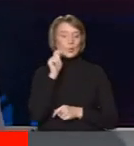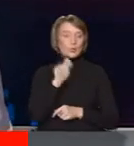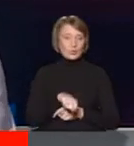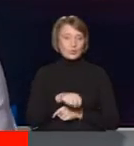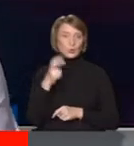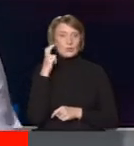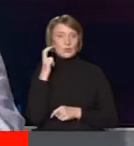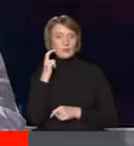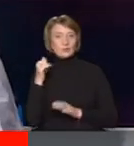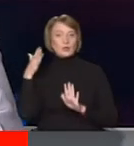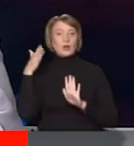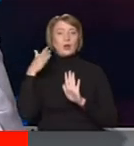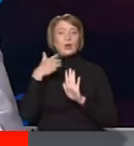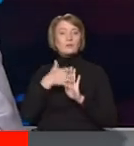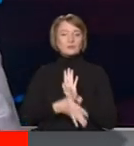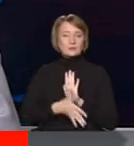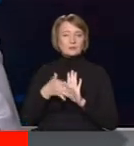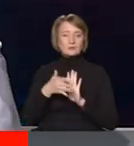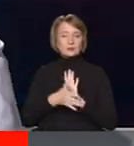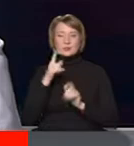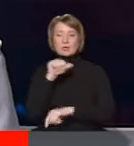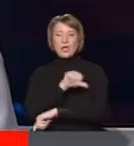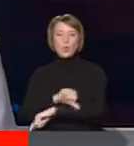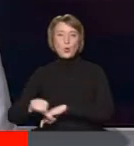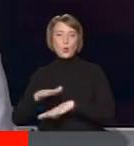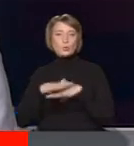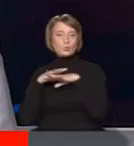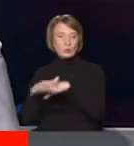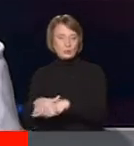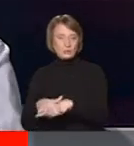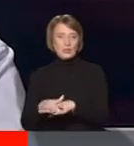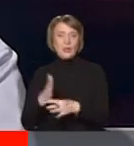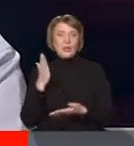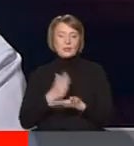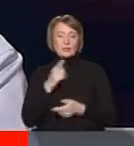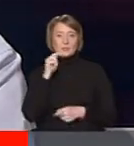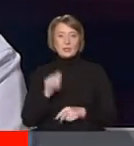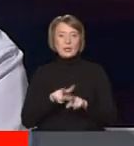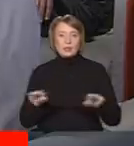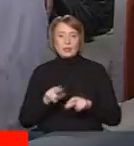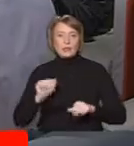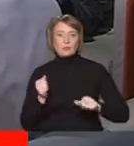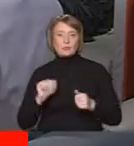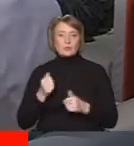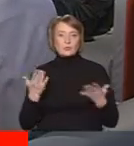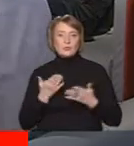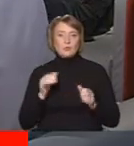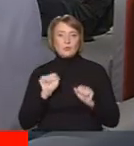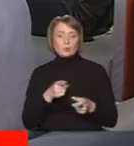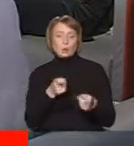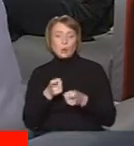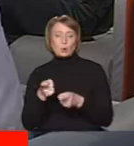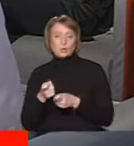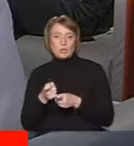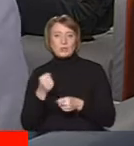так, а йдуть дуже часто, власне кажучи, за кордон. Так? Хоча в Україні є відповідні аналоги тих чи інших товарів чи послуг, які можна, власне кажучи, залучати. І